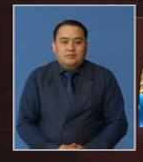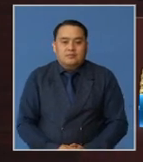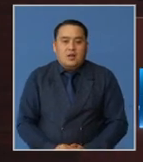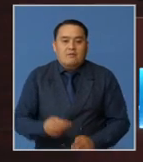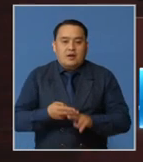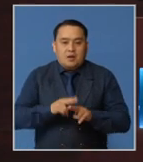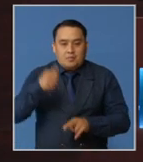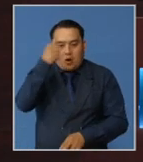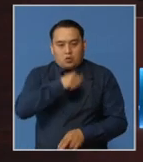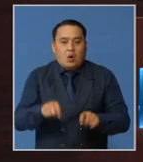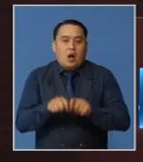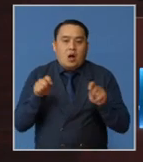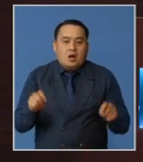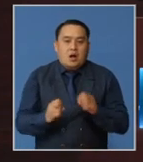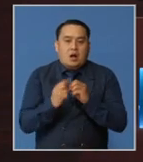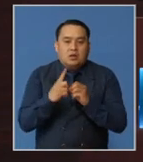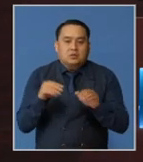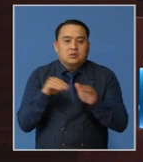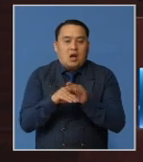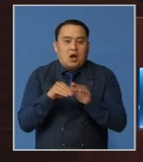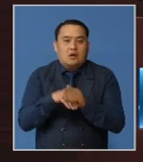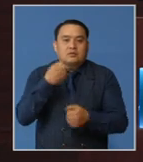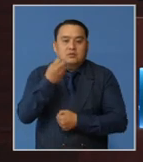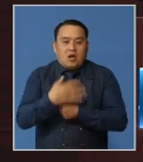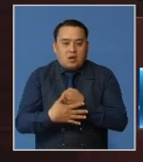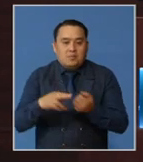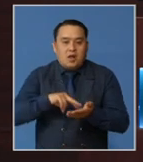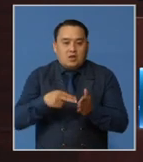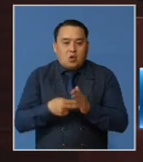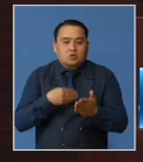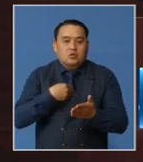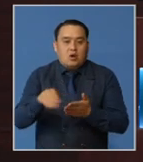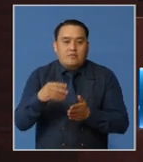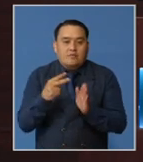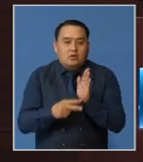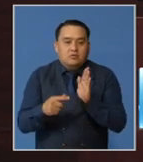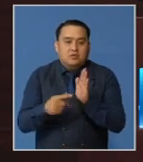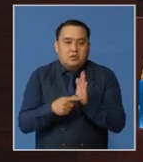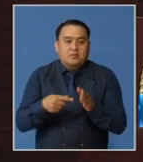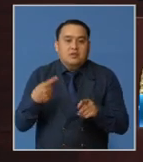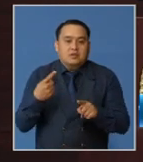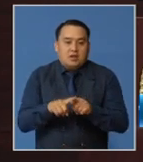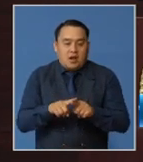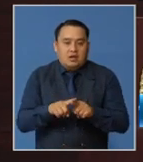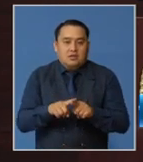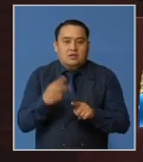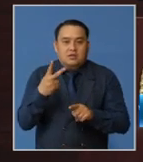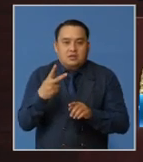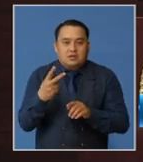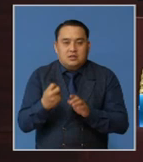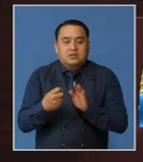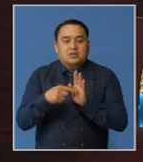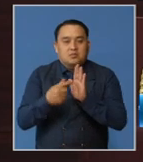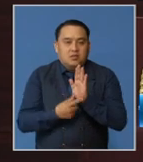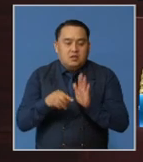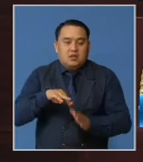В этом году мы уже открыли один сервисно-заготовительный центр. Планируем закупить 87 единиц техники на общую сумму 317 миллионов